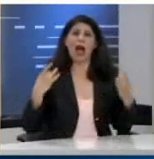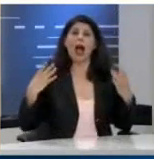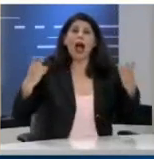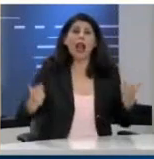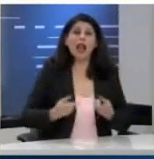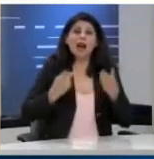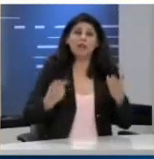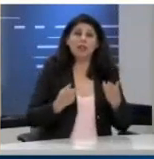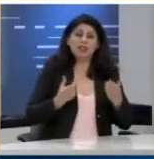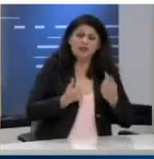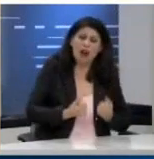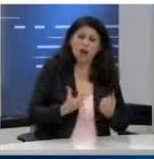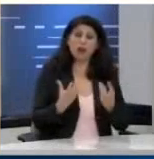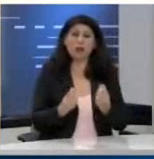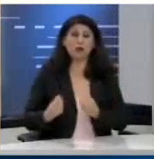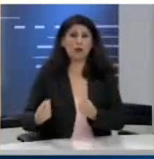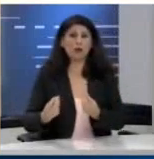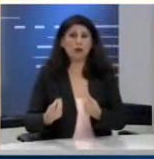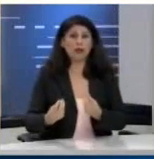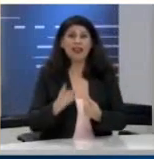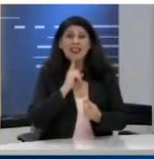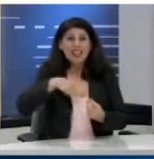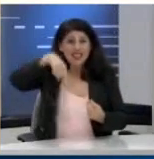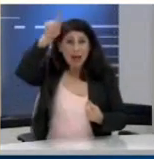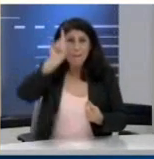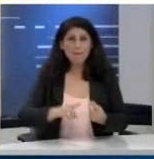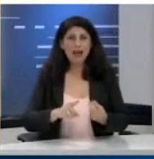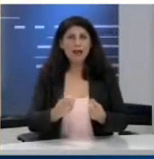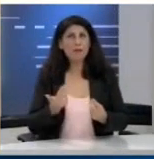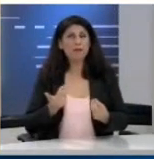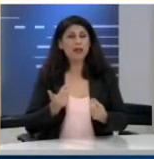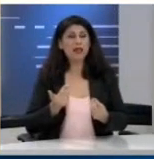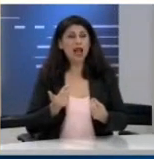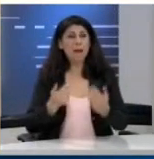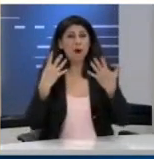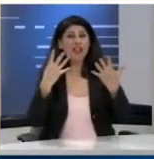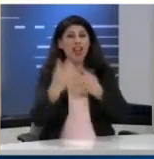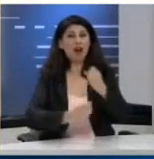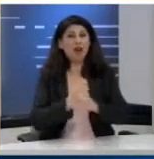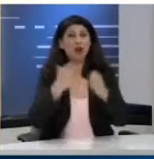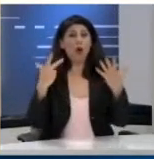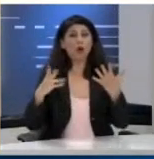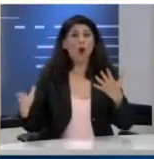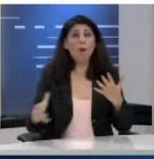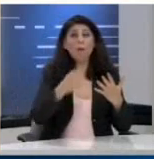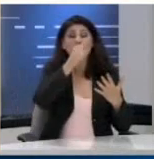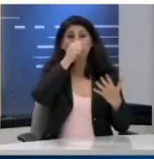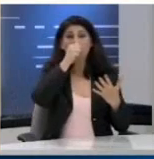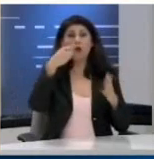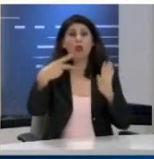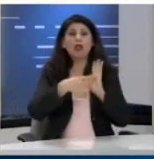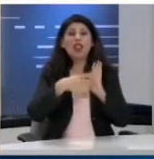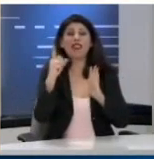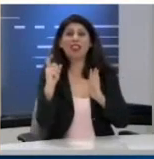ίδια μέρα που πριν από 9 χρόνια, 8 Μαΐου του